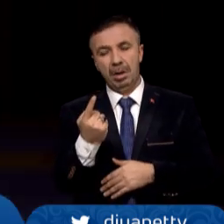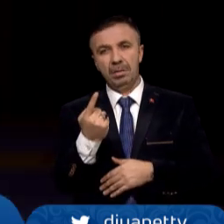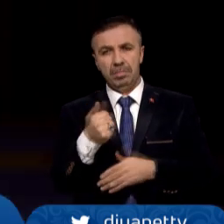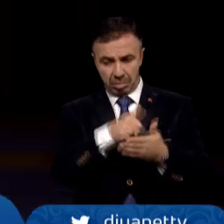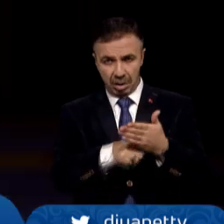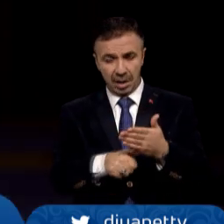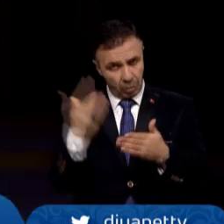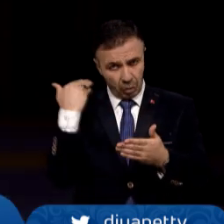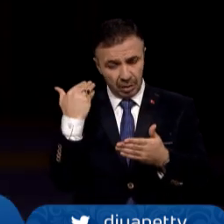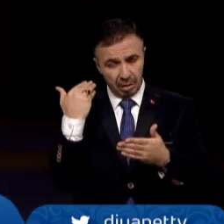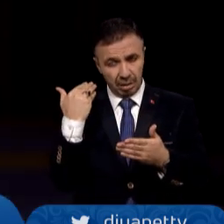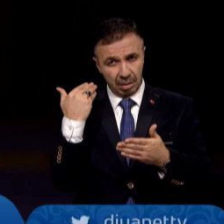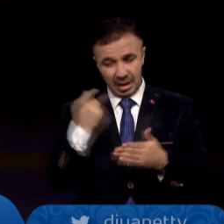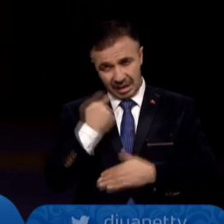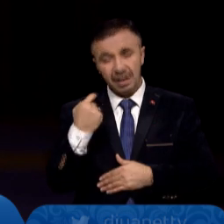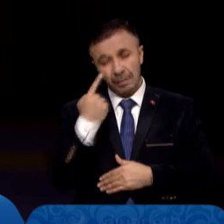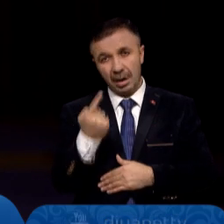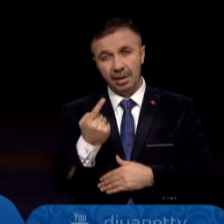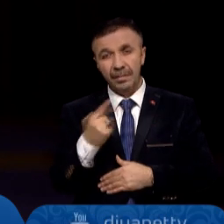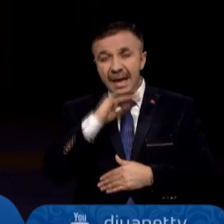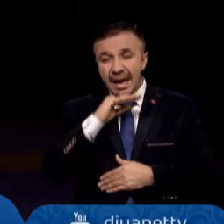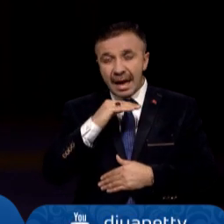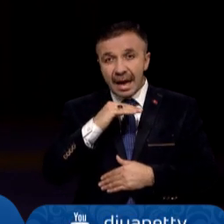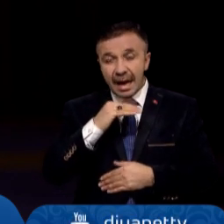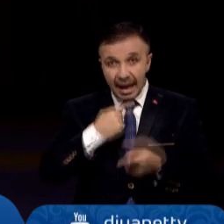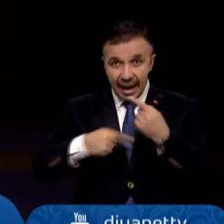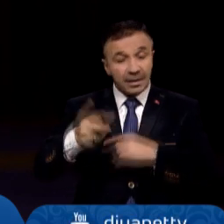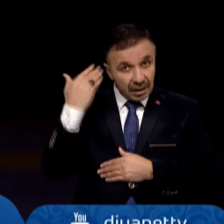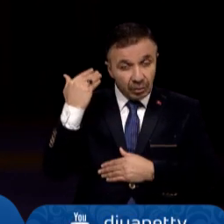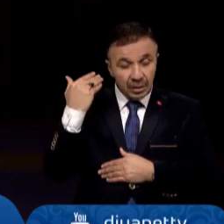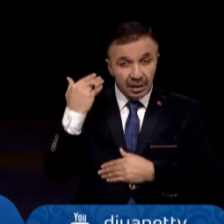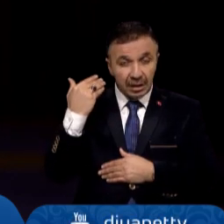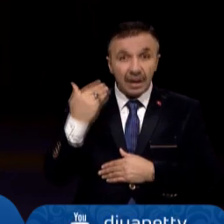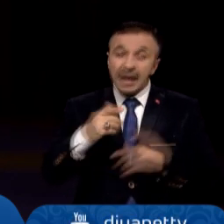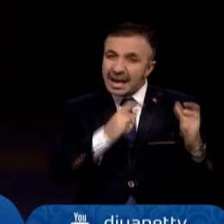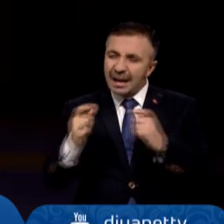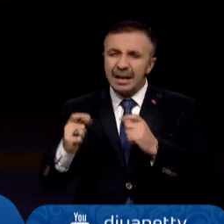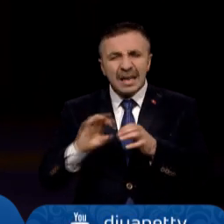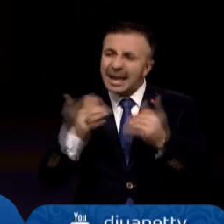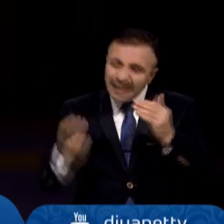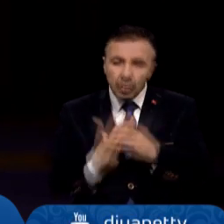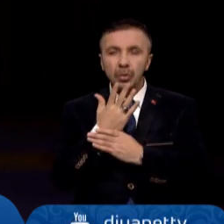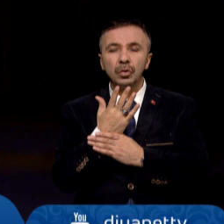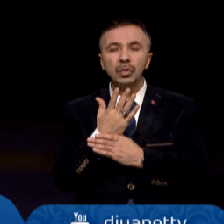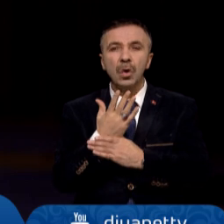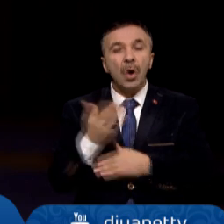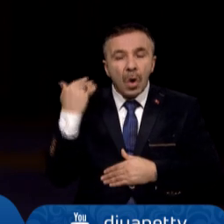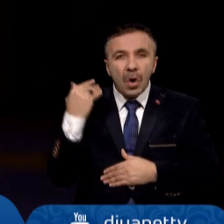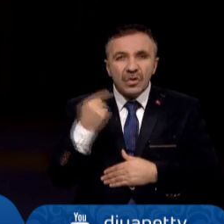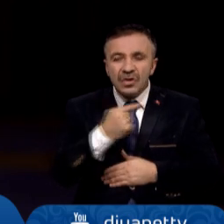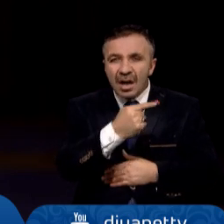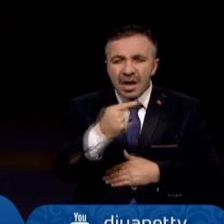gibi bakalım tarihimize bakalım ecdadımız şehirleri nasıl kurdu Az önce